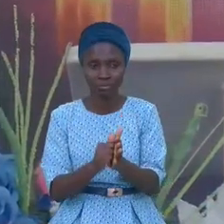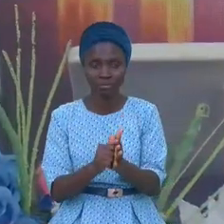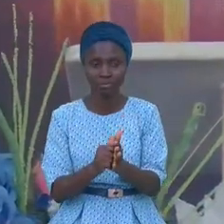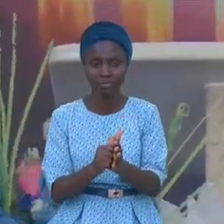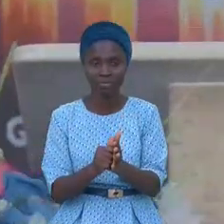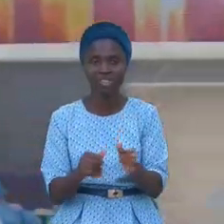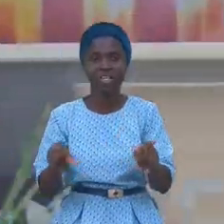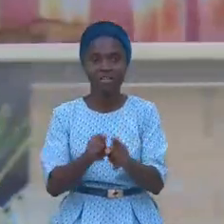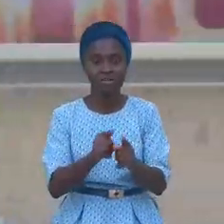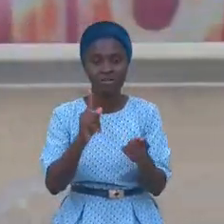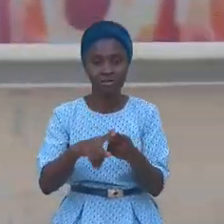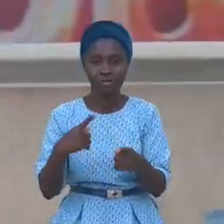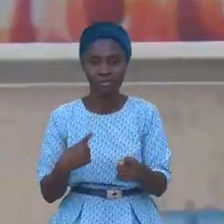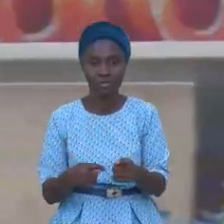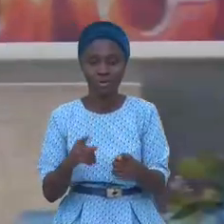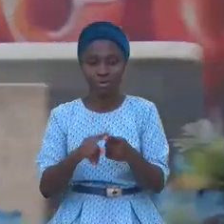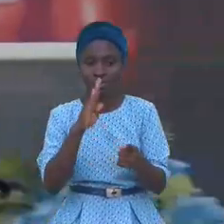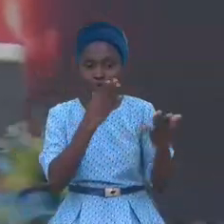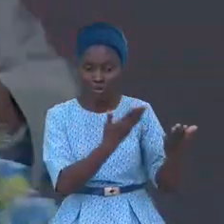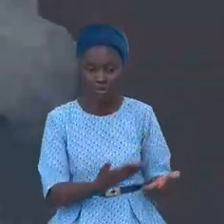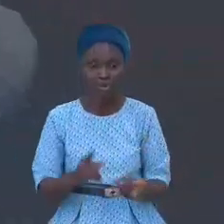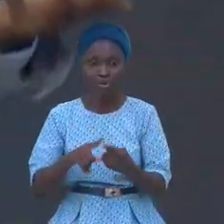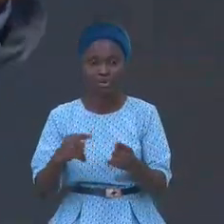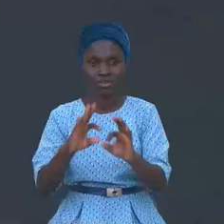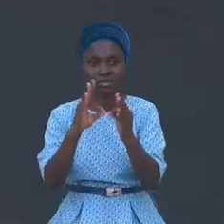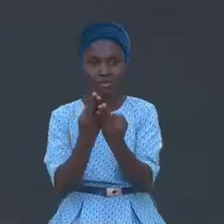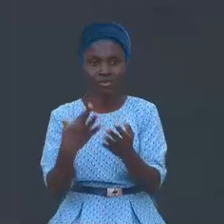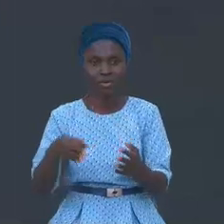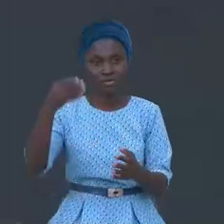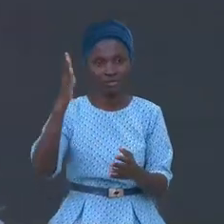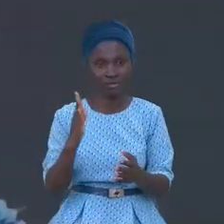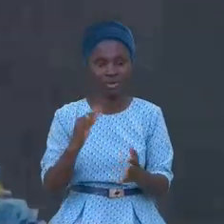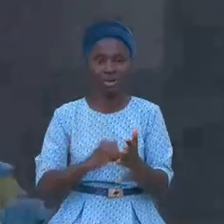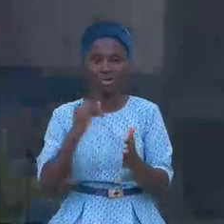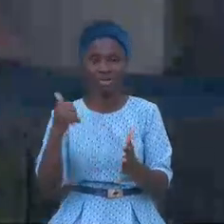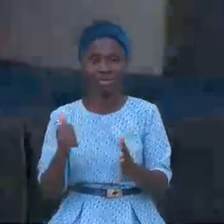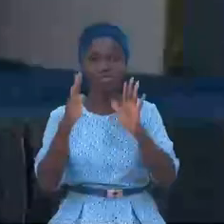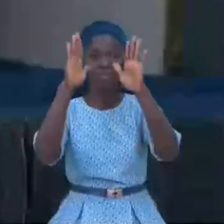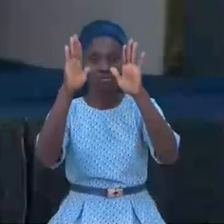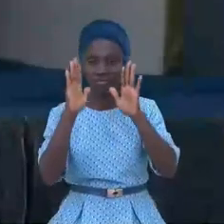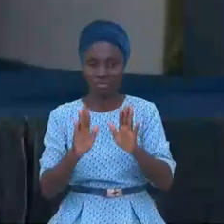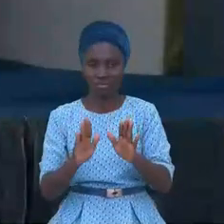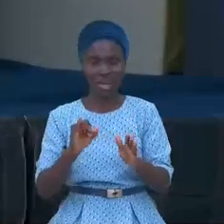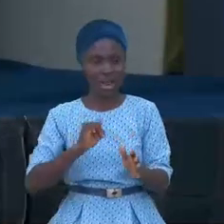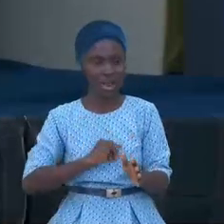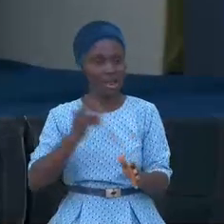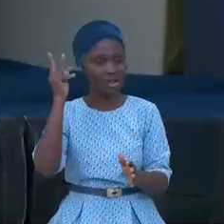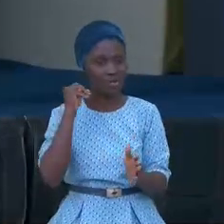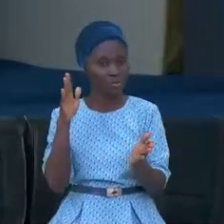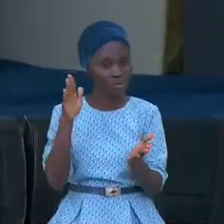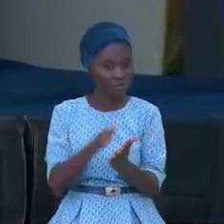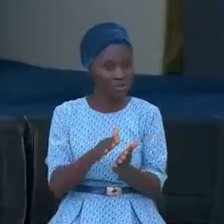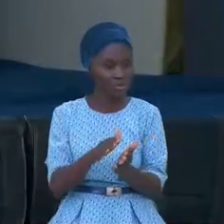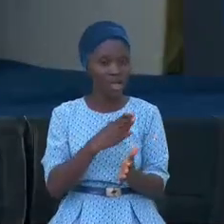prodige. Même être conduit dans la famille de Dieu, c'est un prodige parmi les prodiges. Je suis